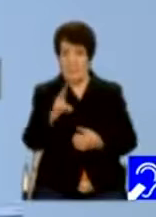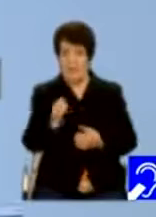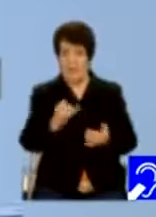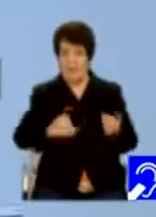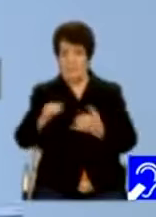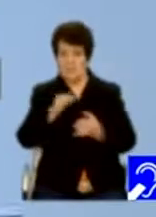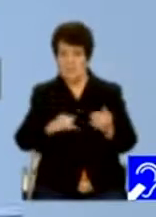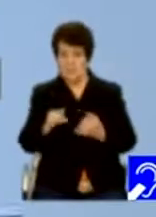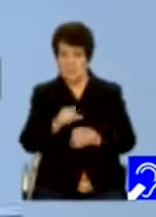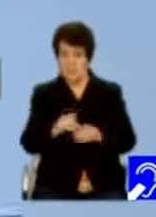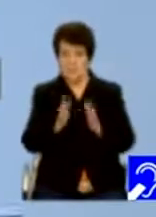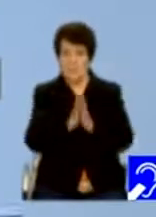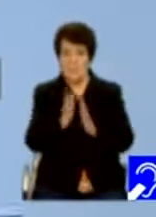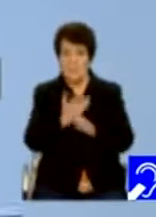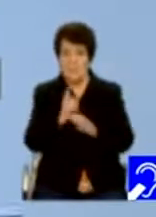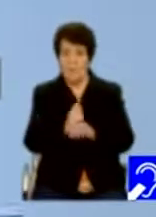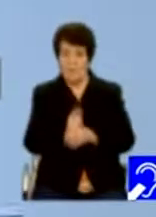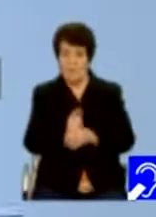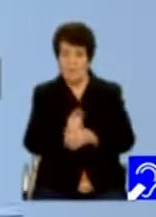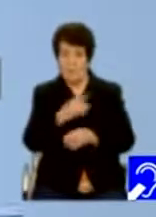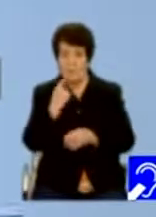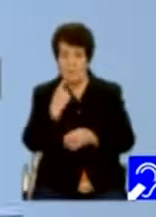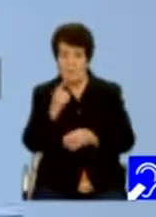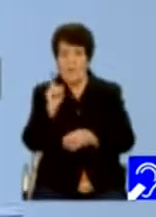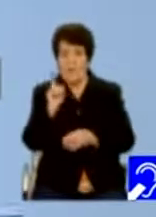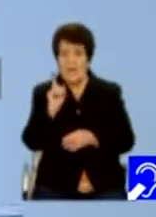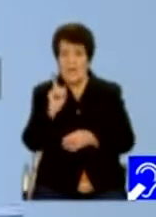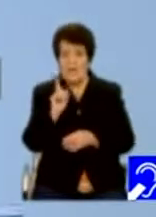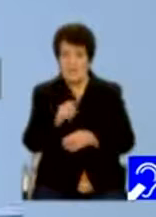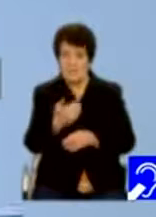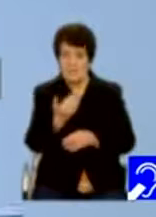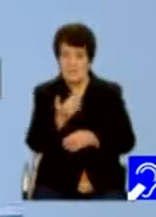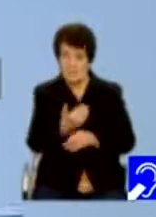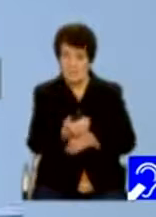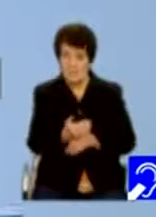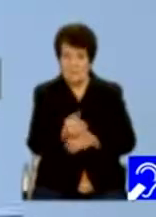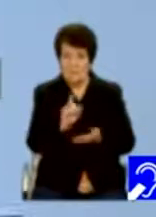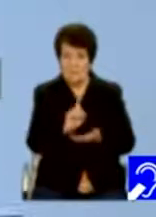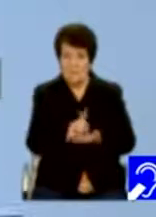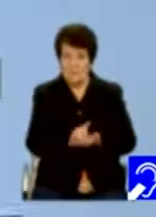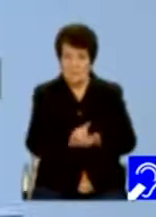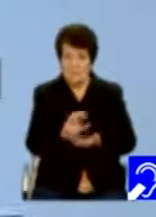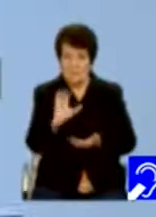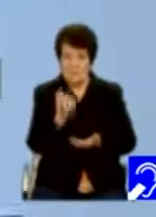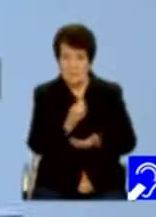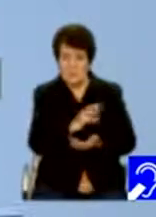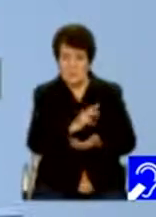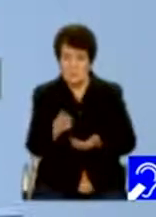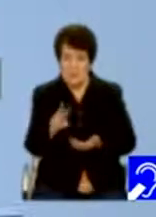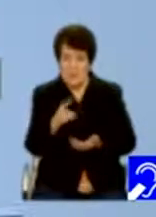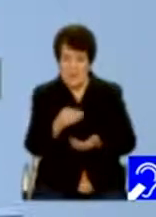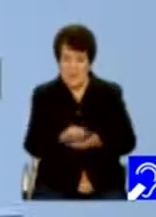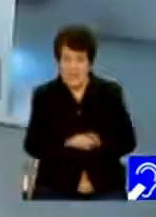discuții și m-au rugat foarte mult, în mod special a celor cărora dumneavoastră le datorați sute de mii de lei. Sunteți